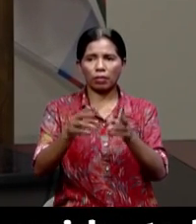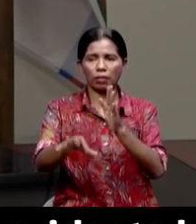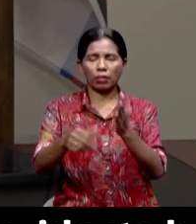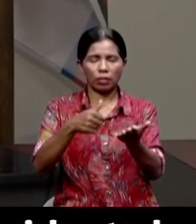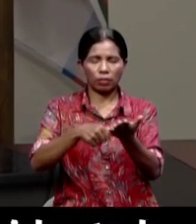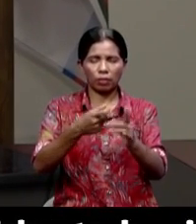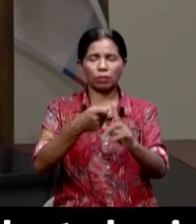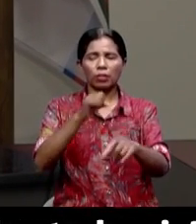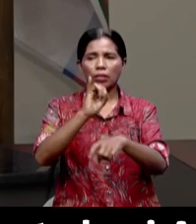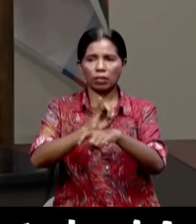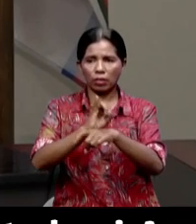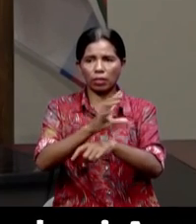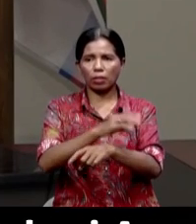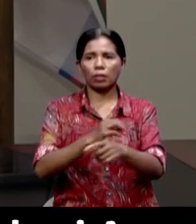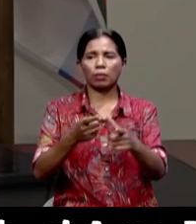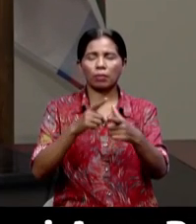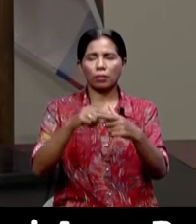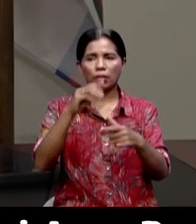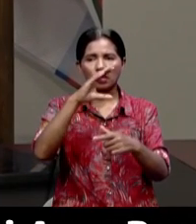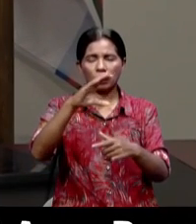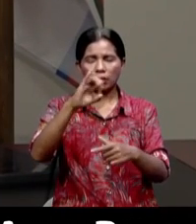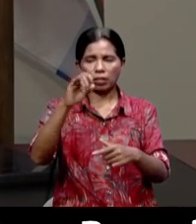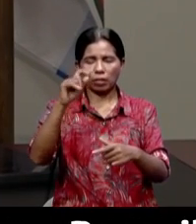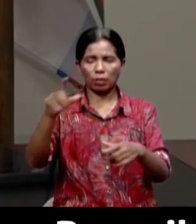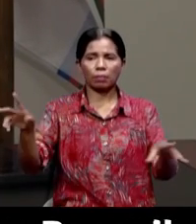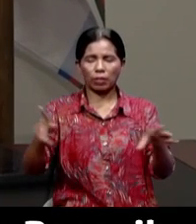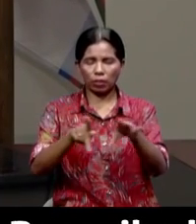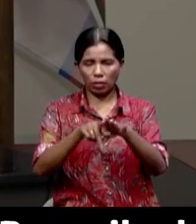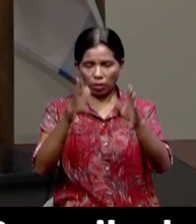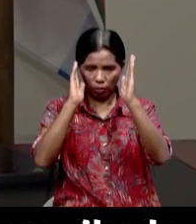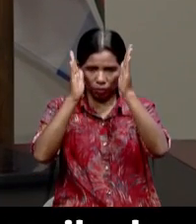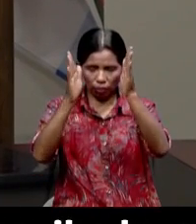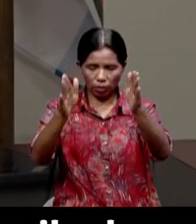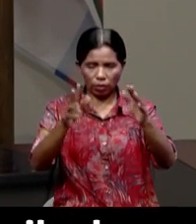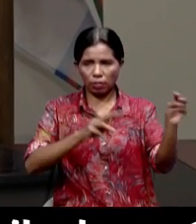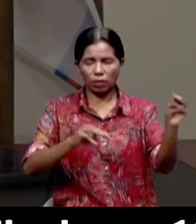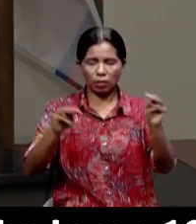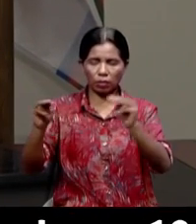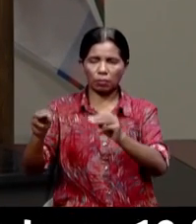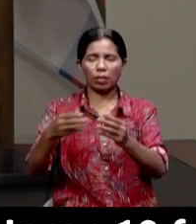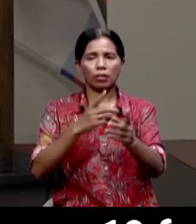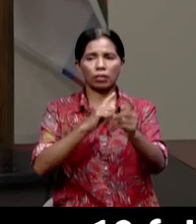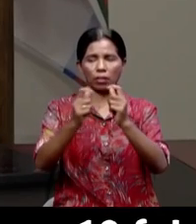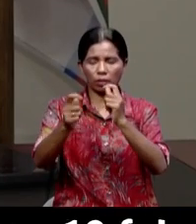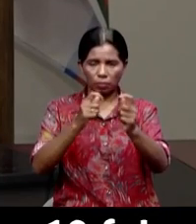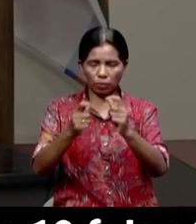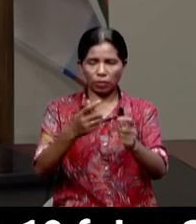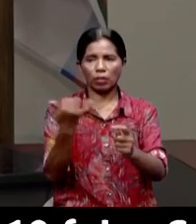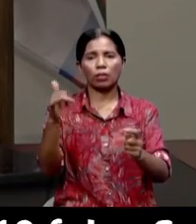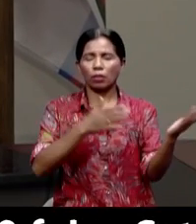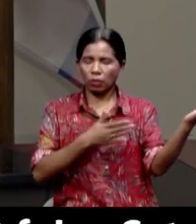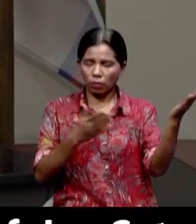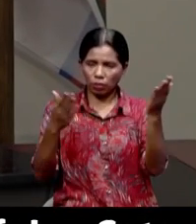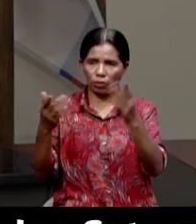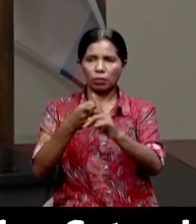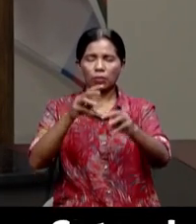si greja, namo si depois kamar komersu sola parte lara, ne hare liu ba mobilizasa undus fies. Tau atu lori terima luk serana sira,